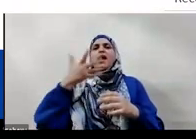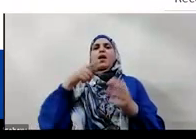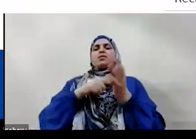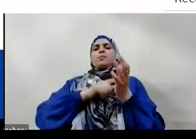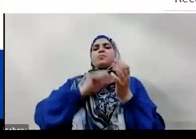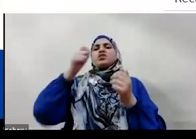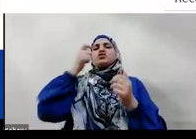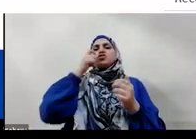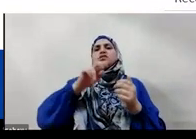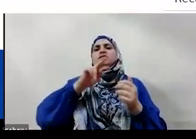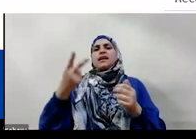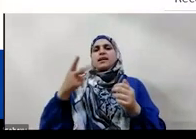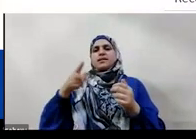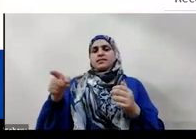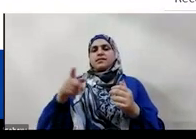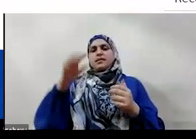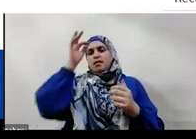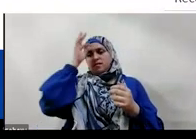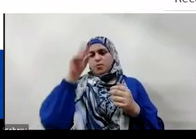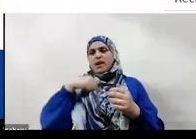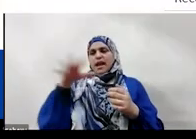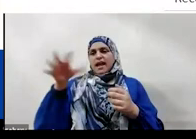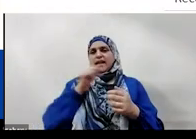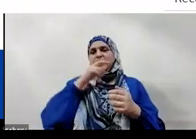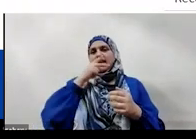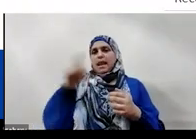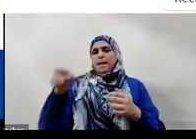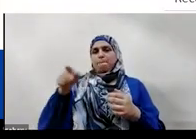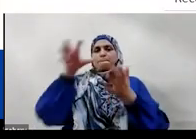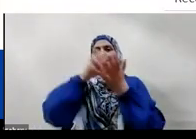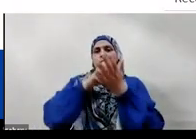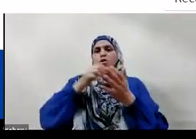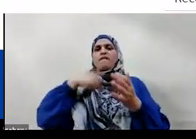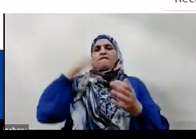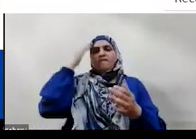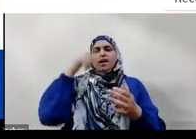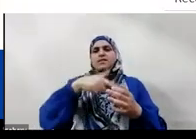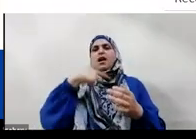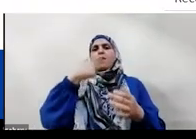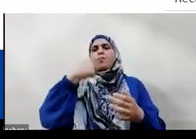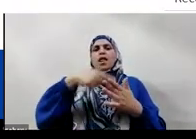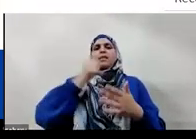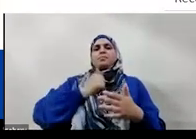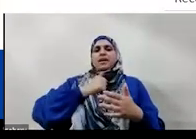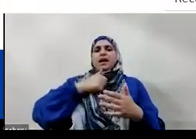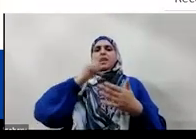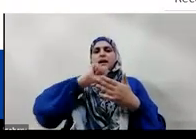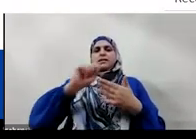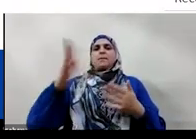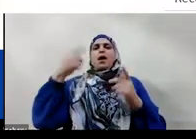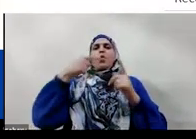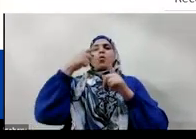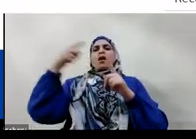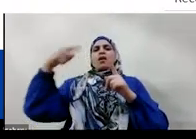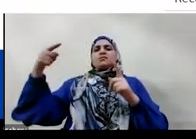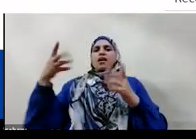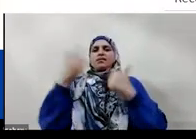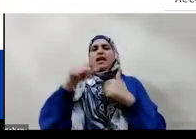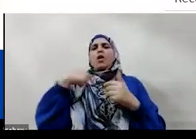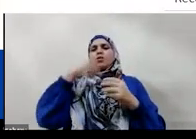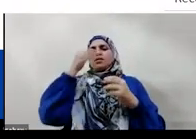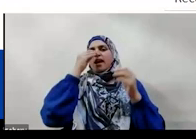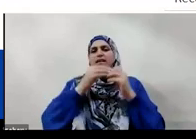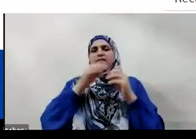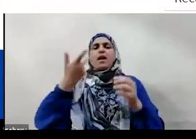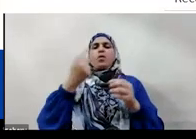to publications. يعني انا اخدت كلام معين أو إحصائيات معينة أو definitions أو